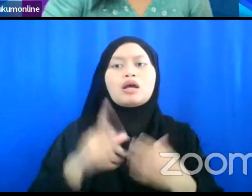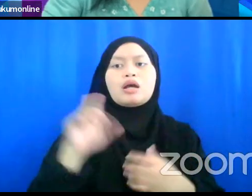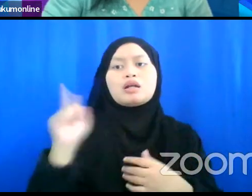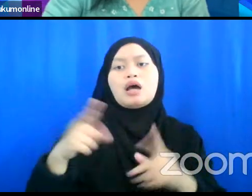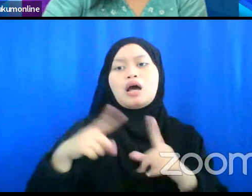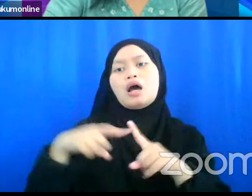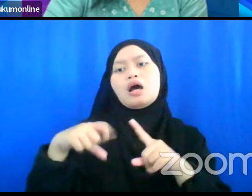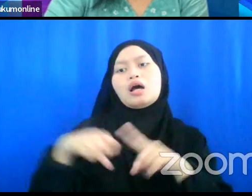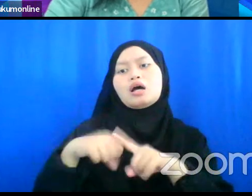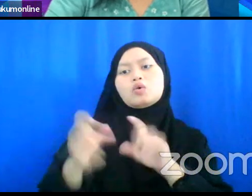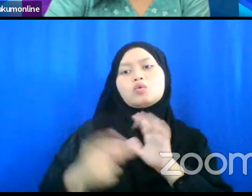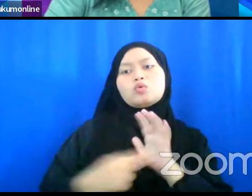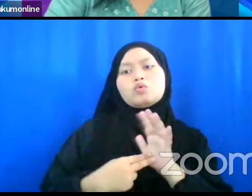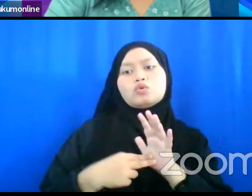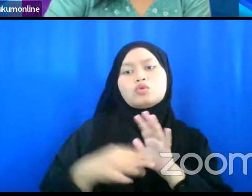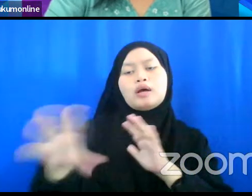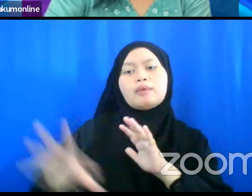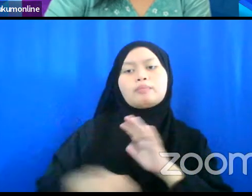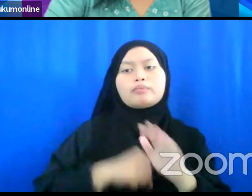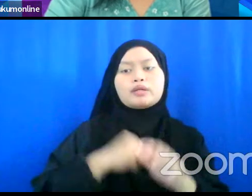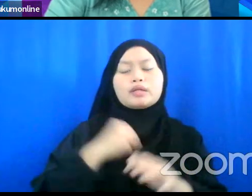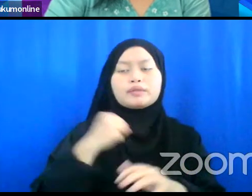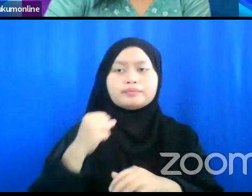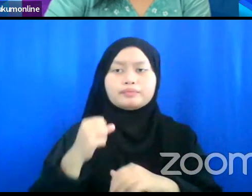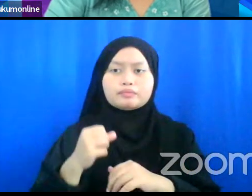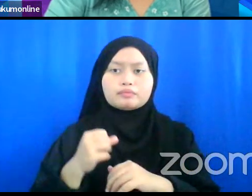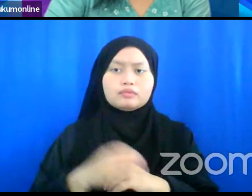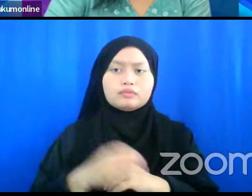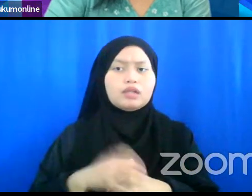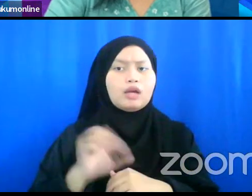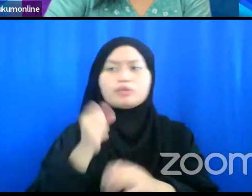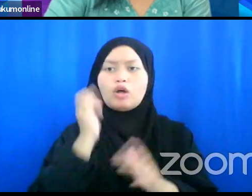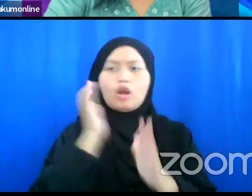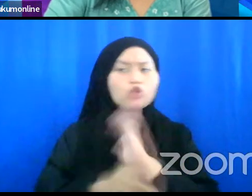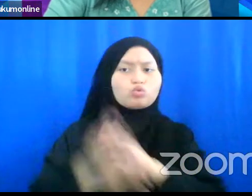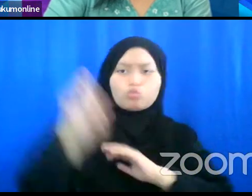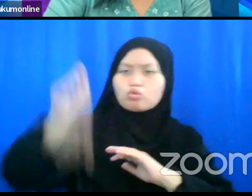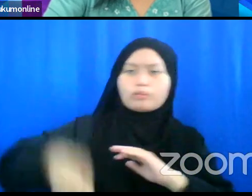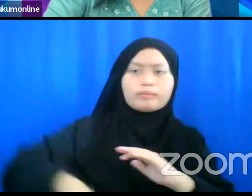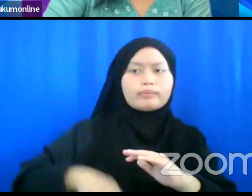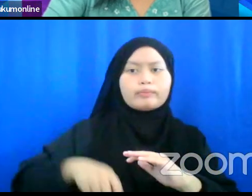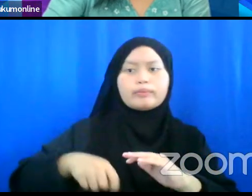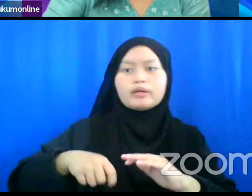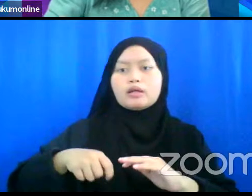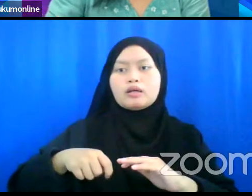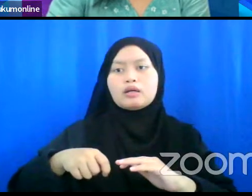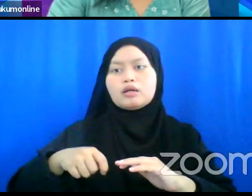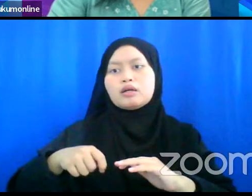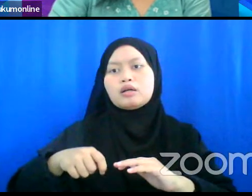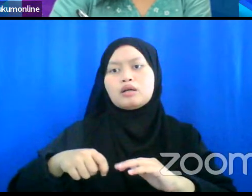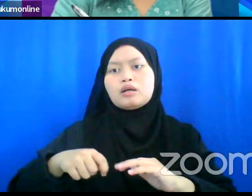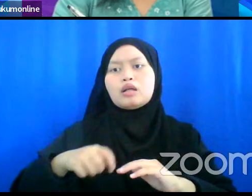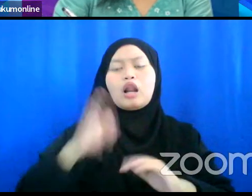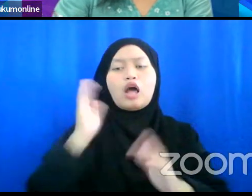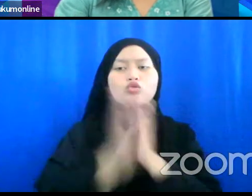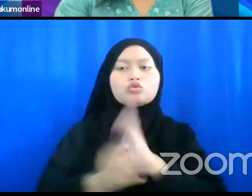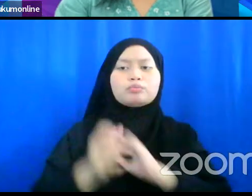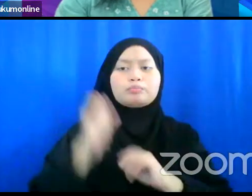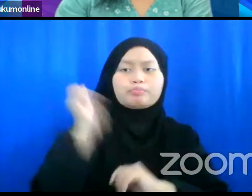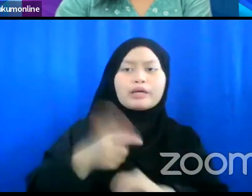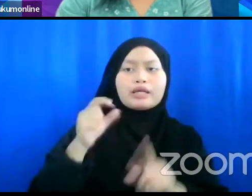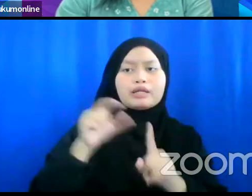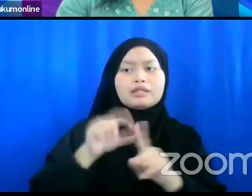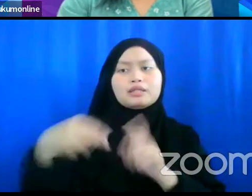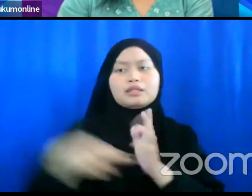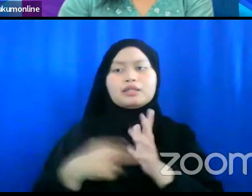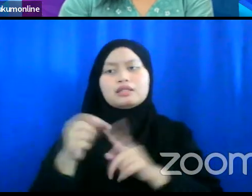kesalahan dari siapa tuh nanti perlu dilihat jadi tidak bisa serta-merta langsung dihukum lalu juga dikenakan denda dan sebagainya